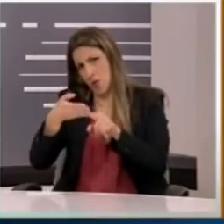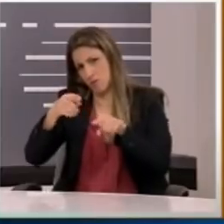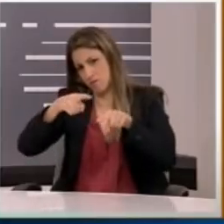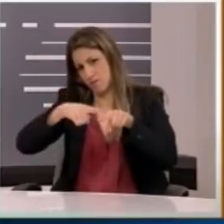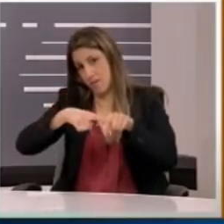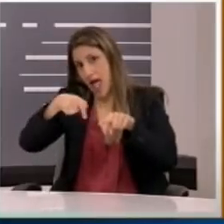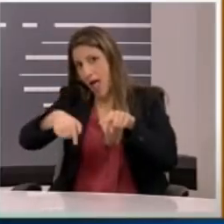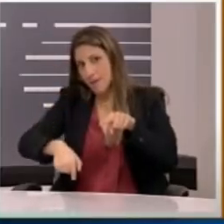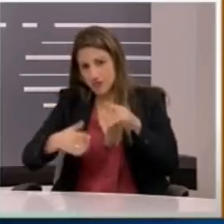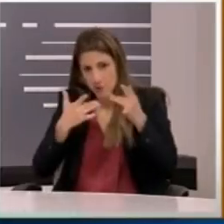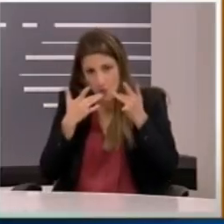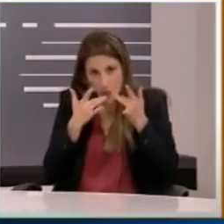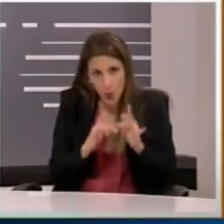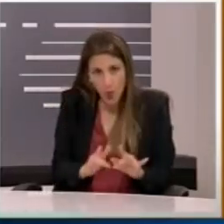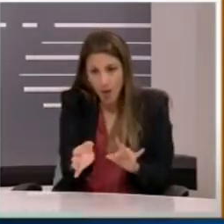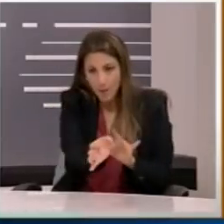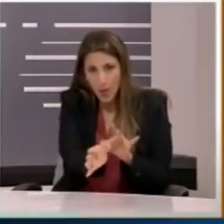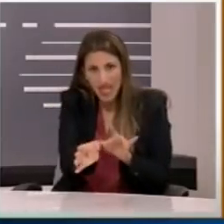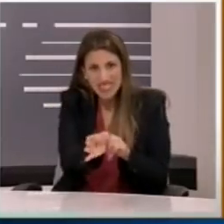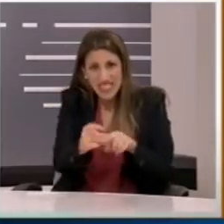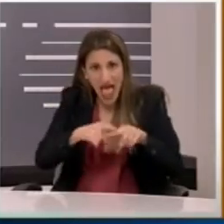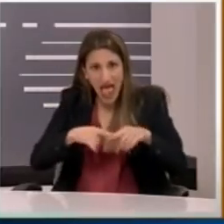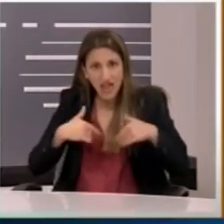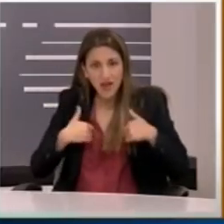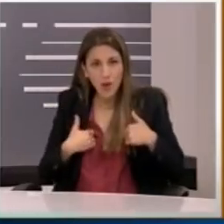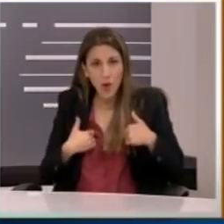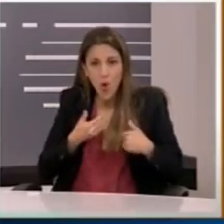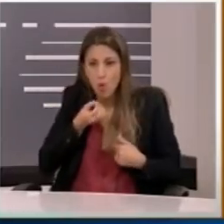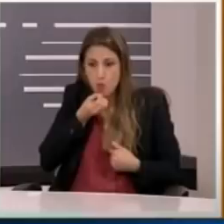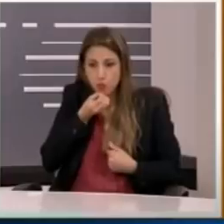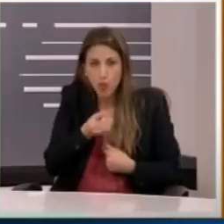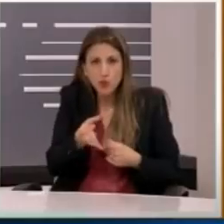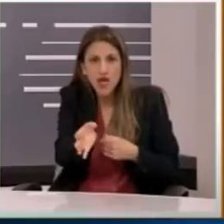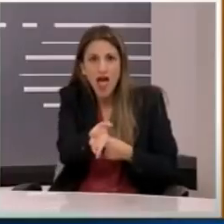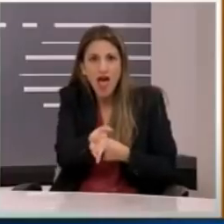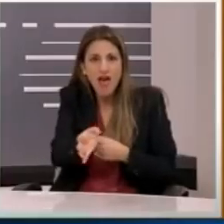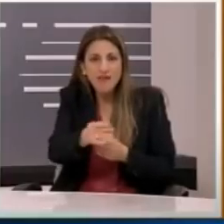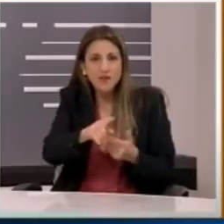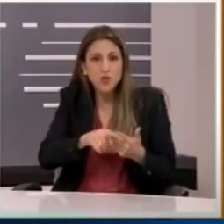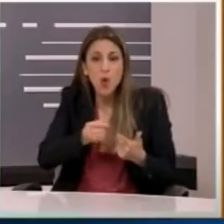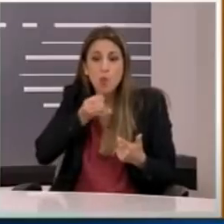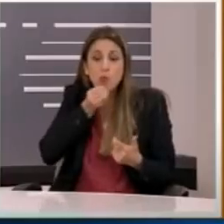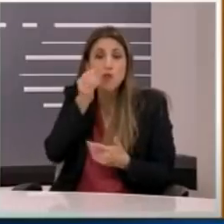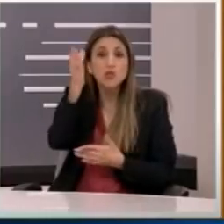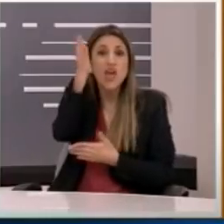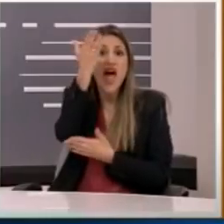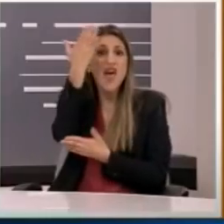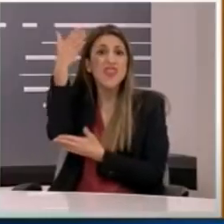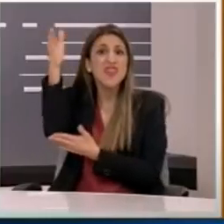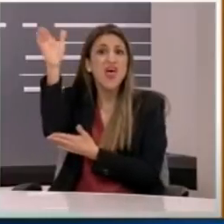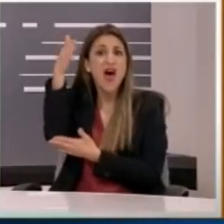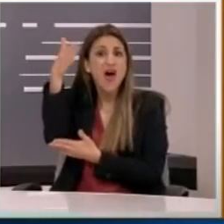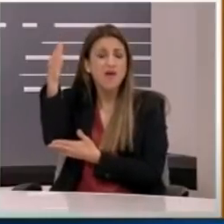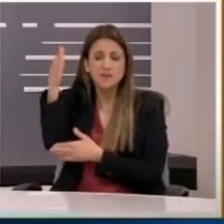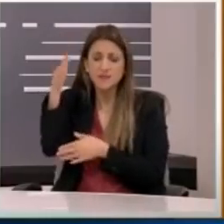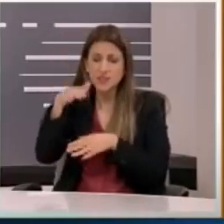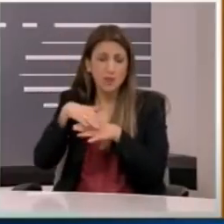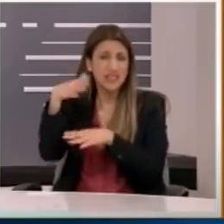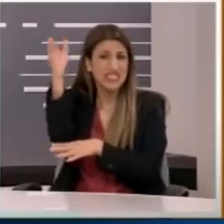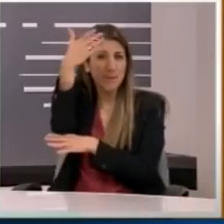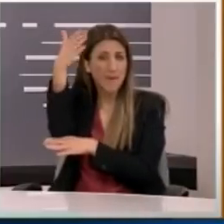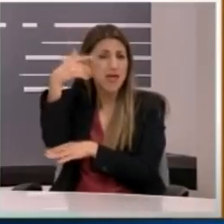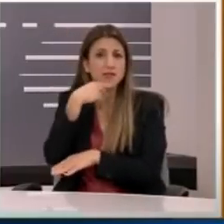αυτούς. Ενώ εμείς θα φύγουμε από δικό μας έδαφος. Και η προδοσία εδάφους και σημαίας είναι για τους στρατιώτες μεγάλη